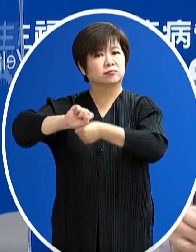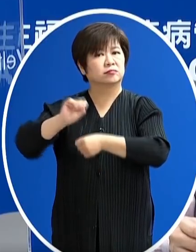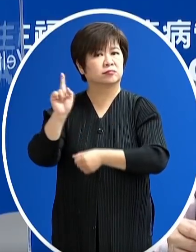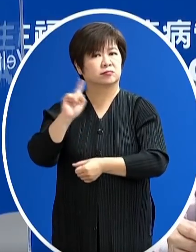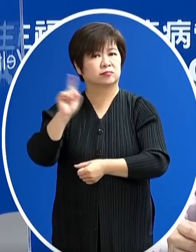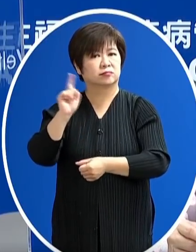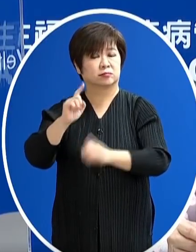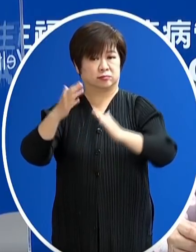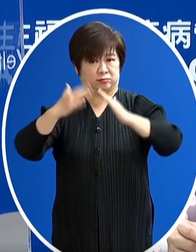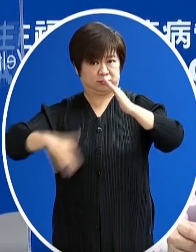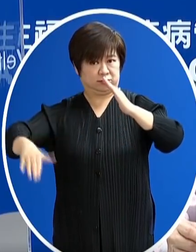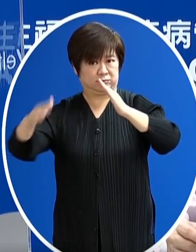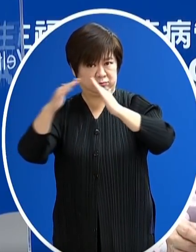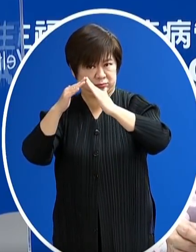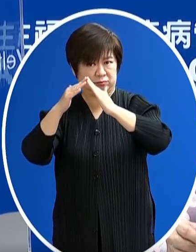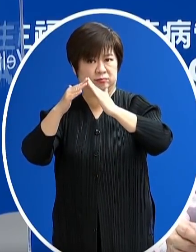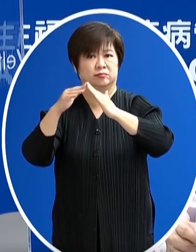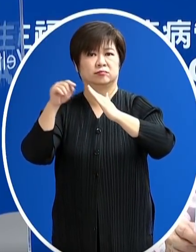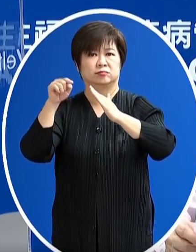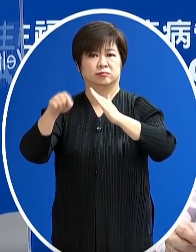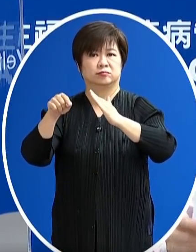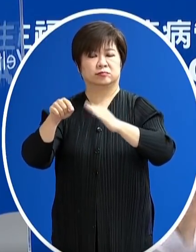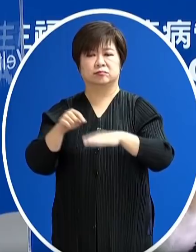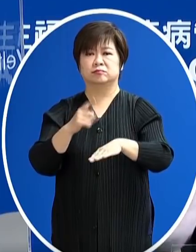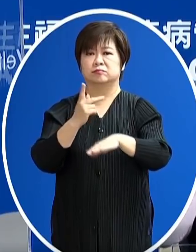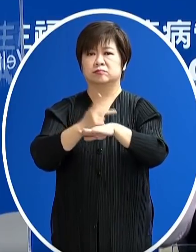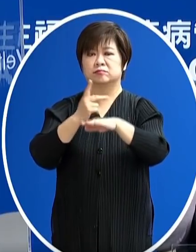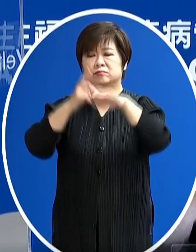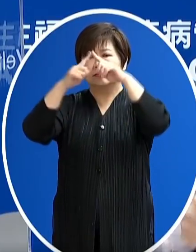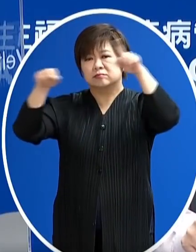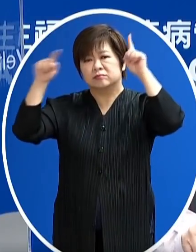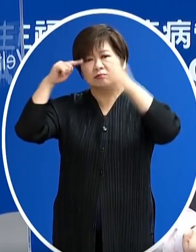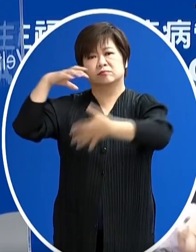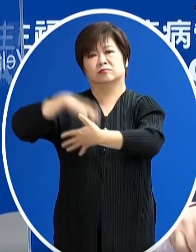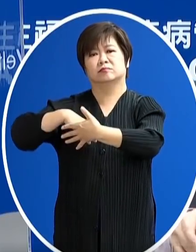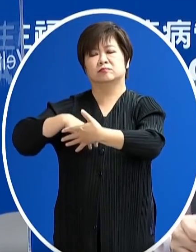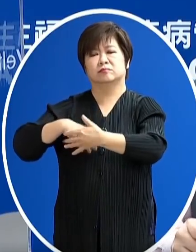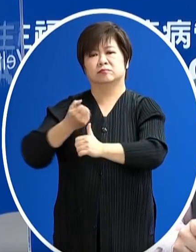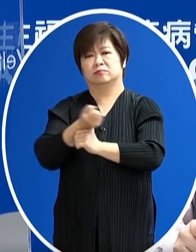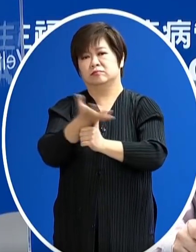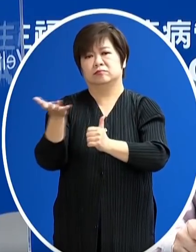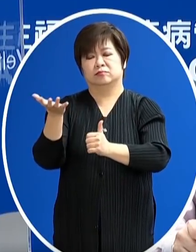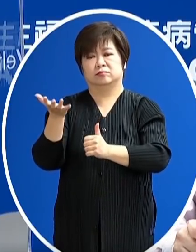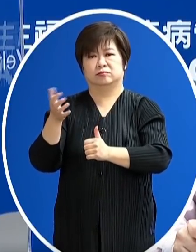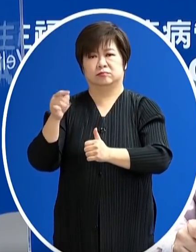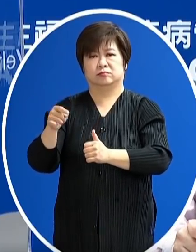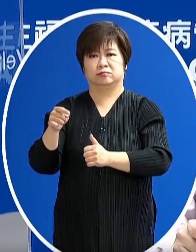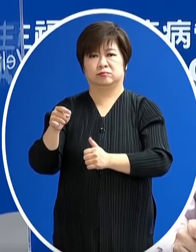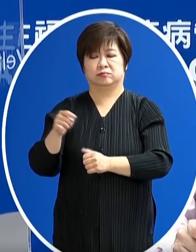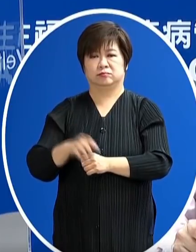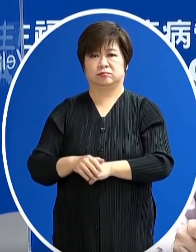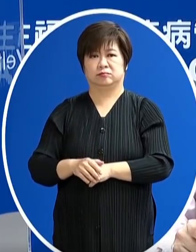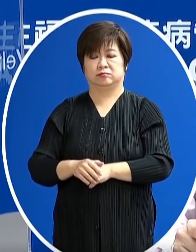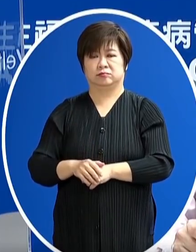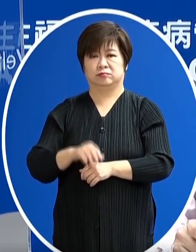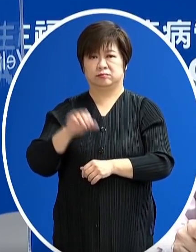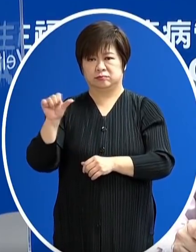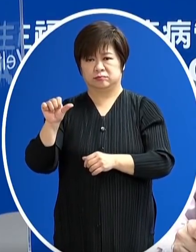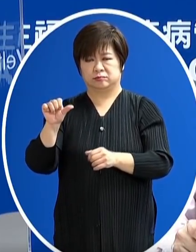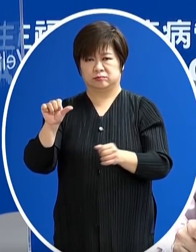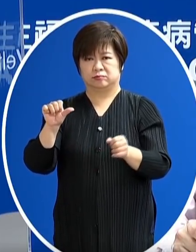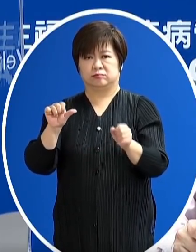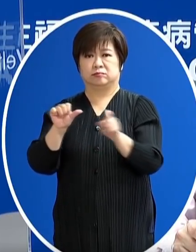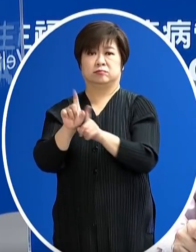是在校园的，校园在一个科技大学里面增加了这5+1，等于